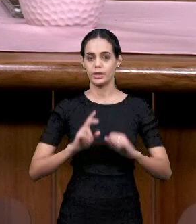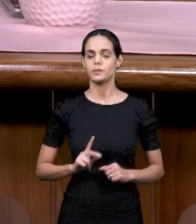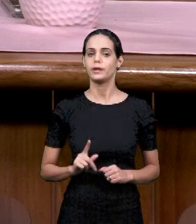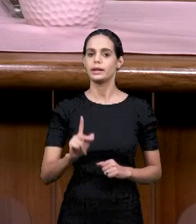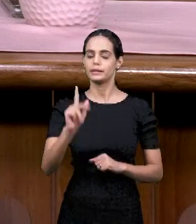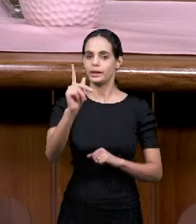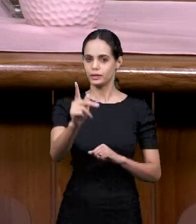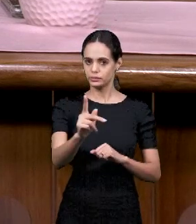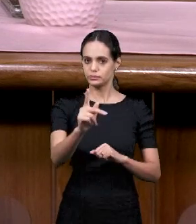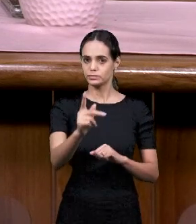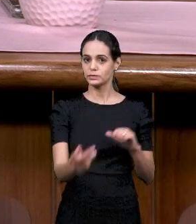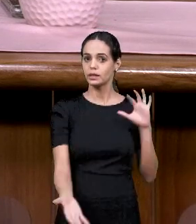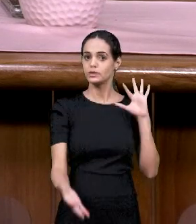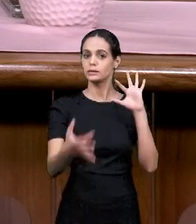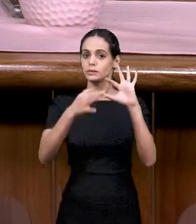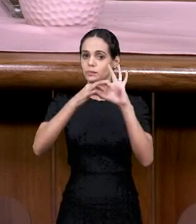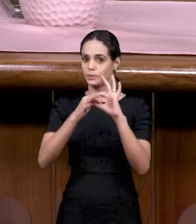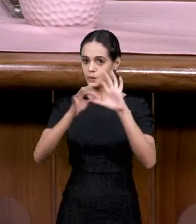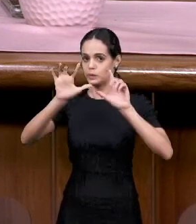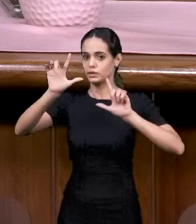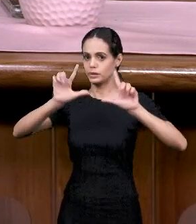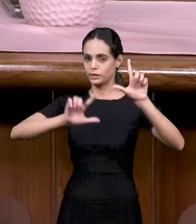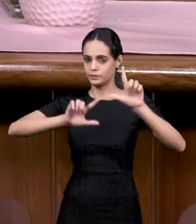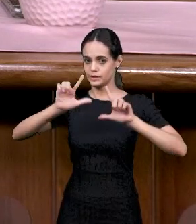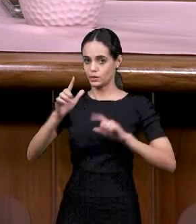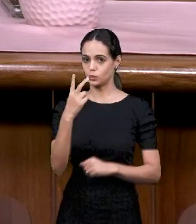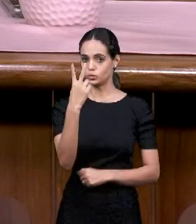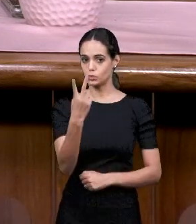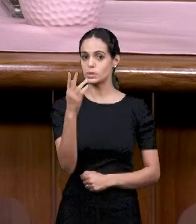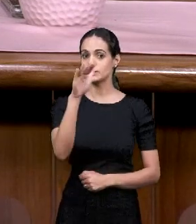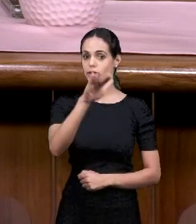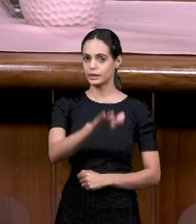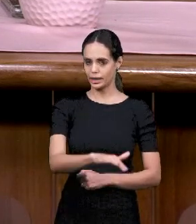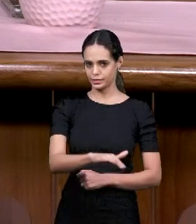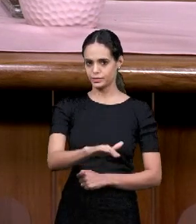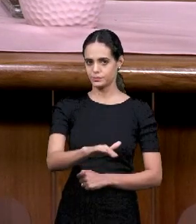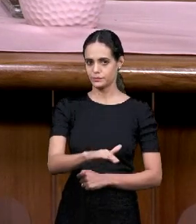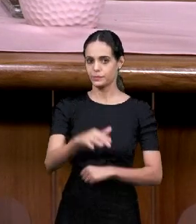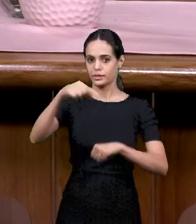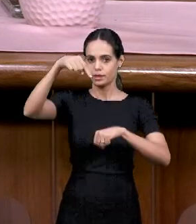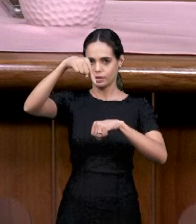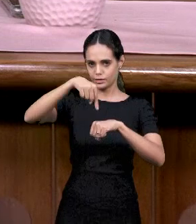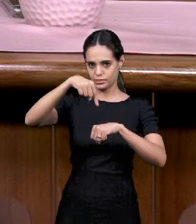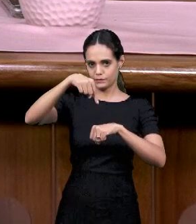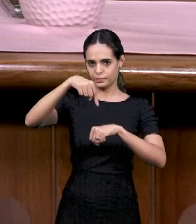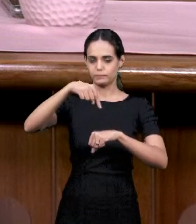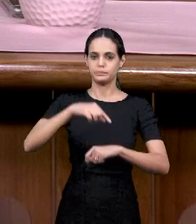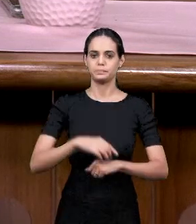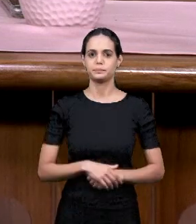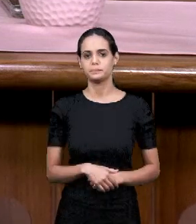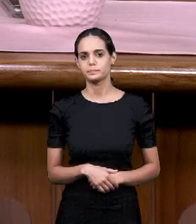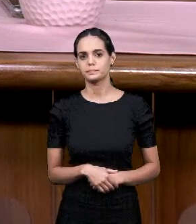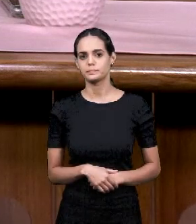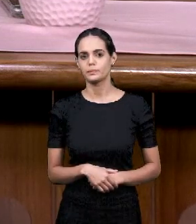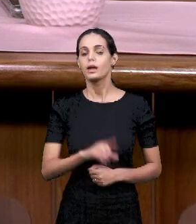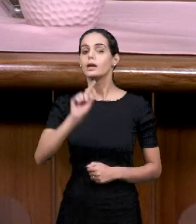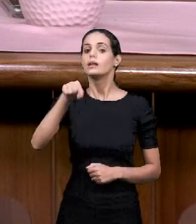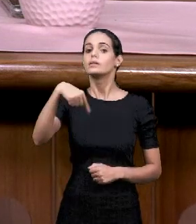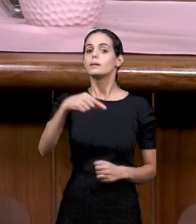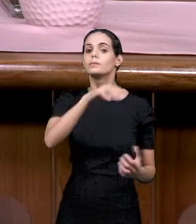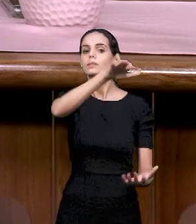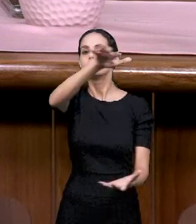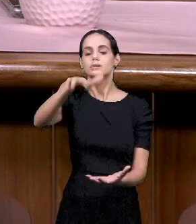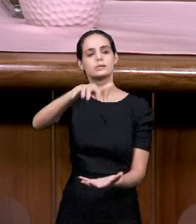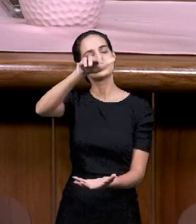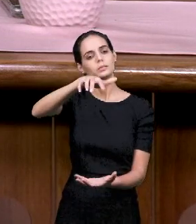l'évangile através da éternel televisão. qui Às est 14 fait horas, à na partir de Rede la TV. télévision, à 14 Depois heures de la estaremos Rede TV. transmitindo Après, também às